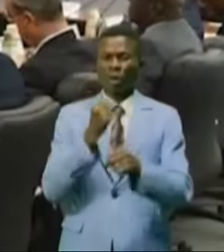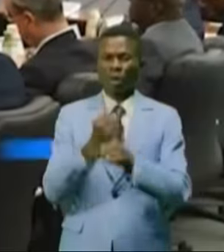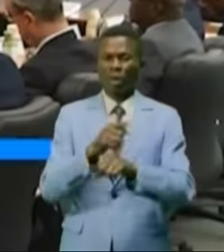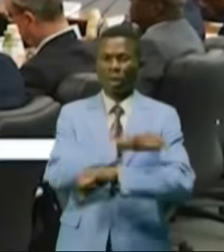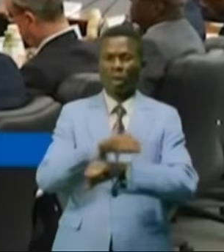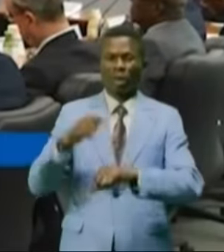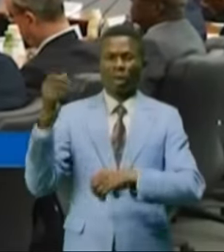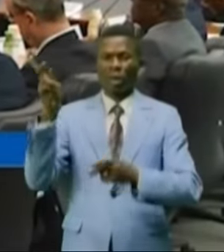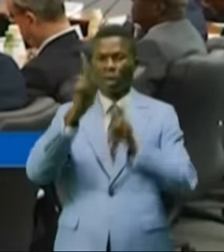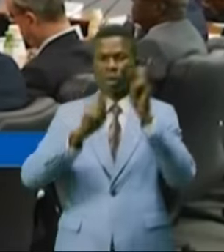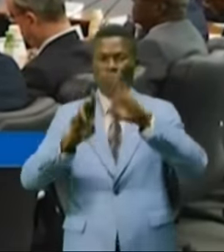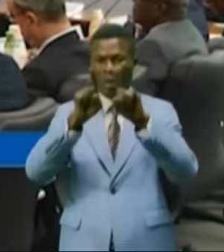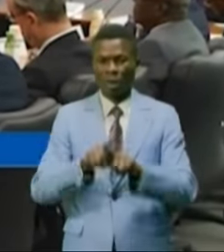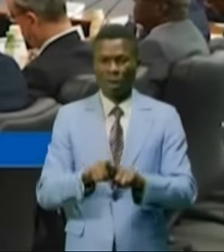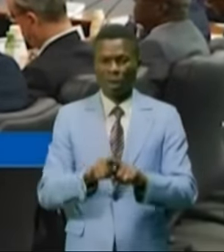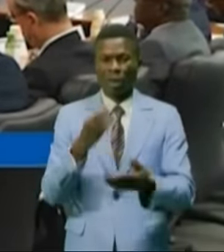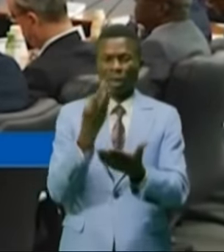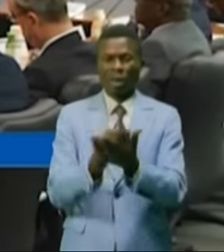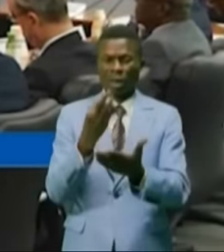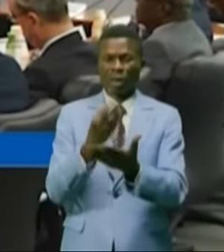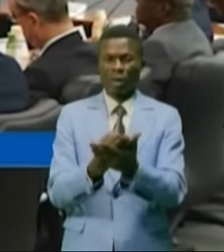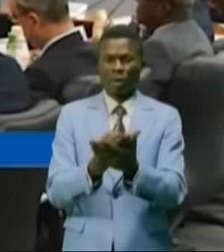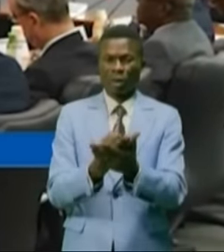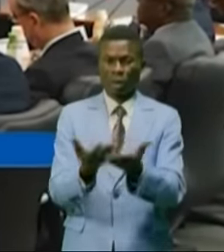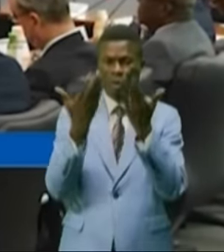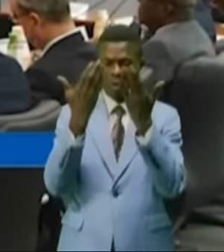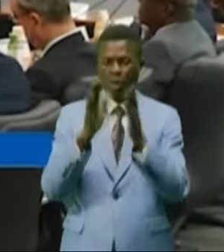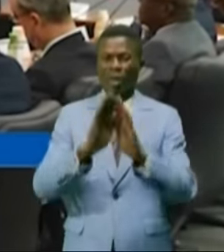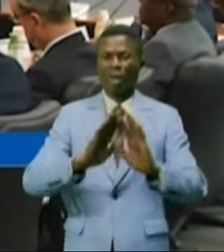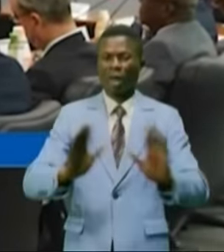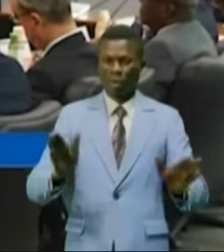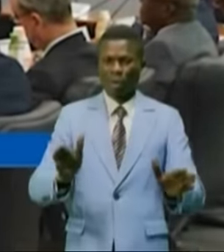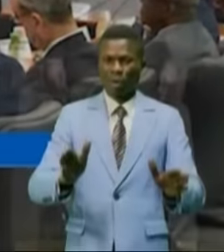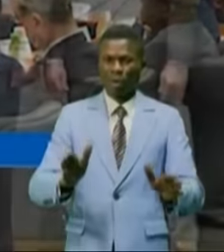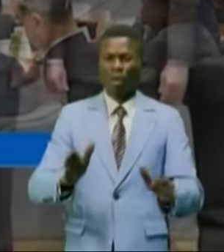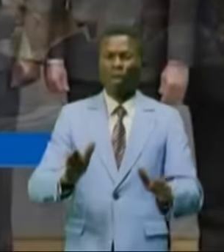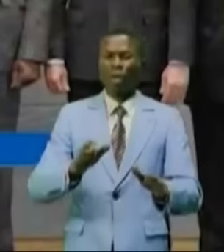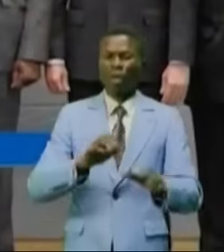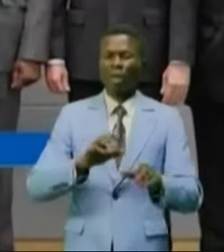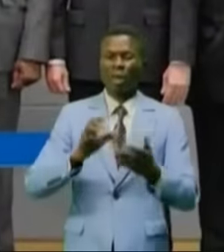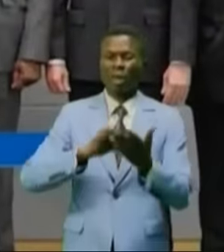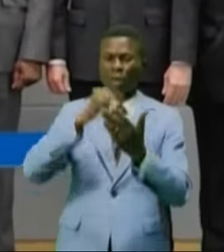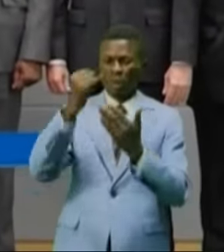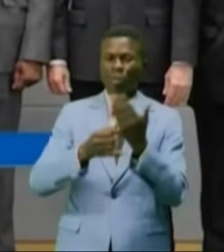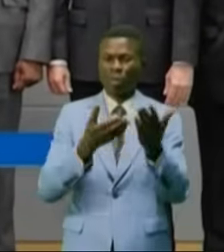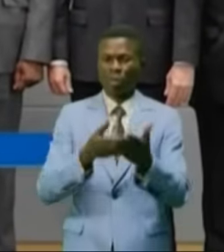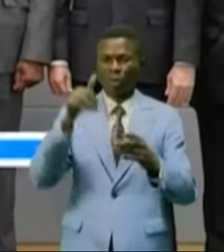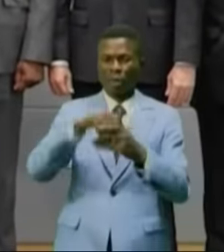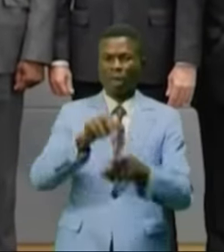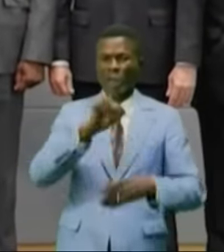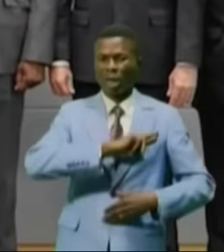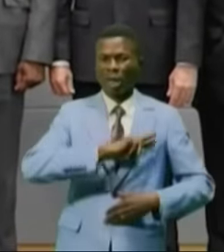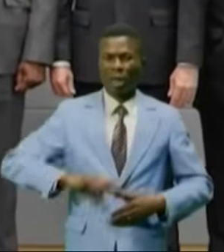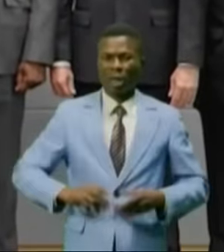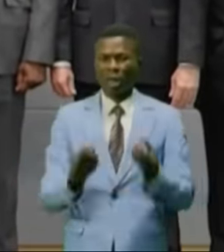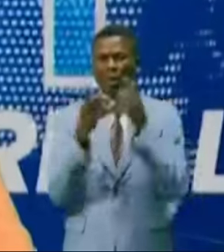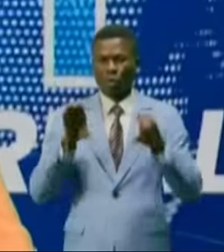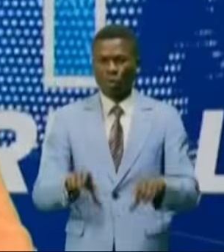l'administration publique, ainsi que le financement des études de faisabilité de divers projets en République démocratique du Congo.